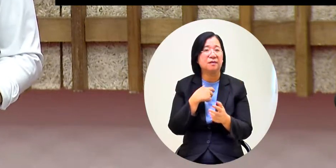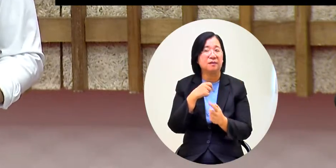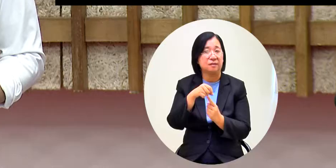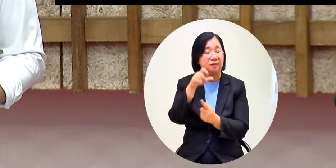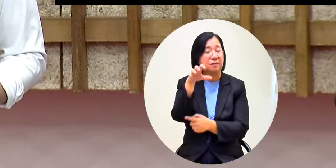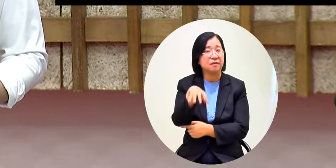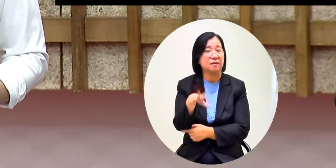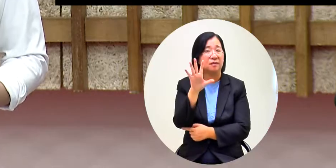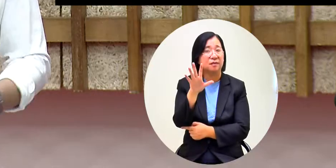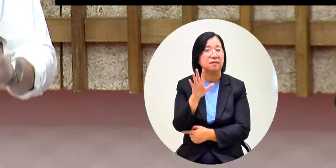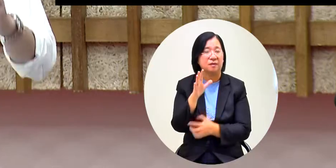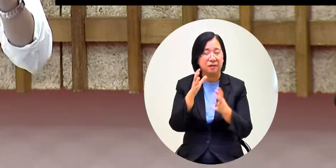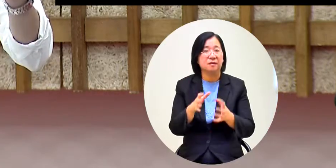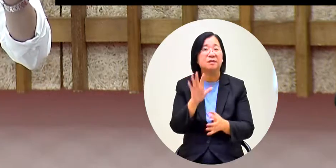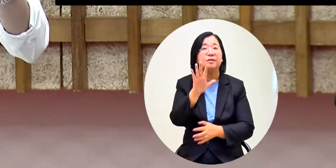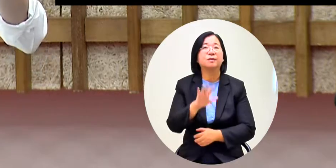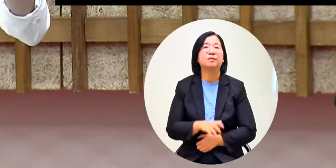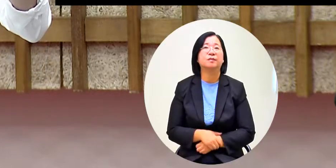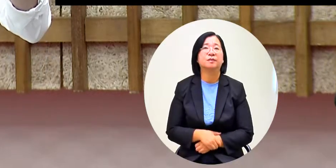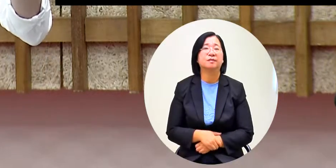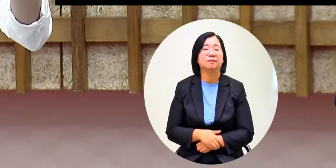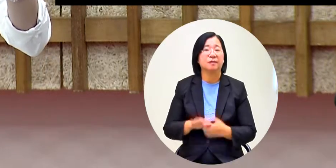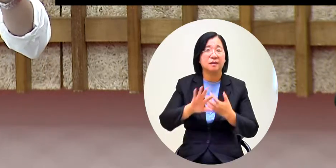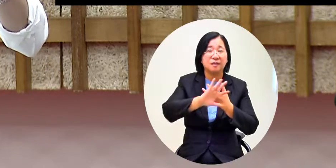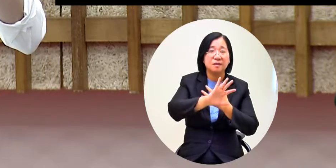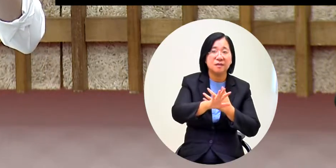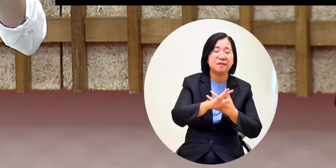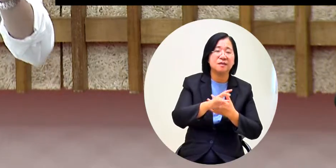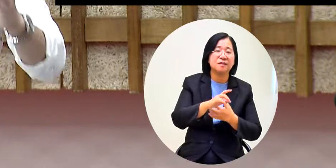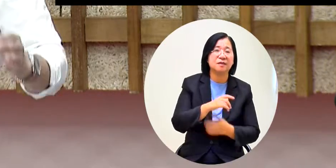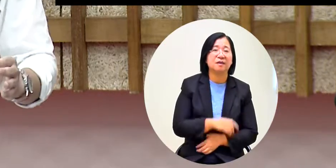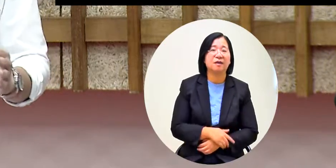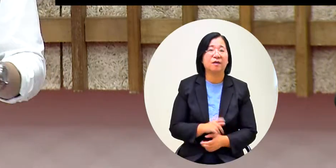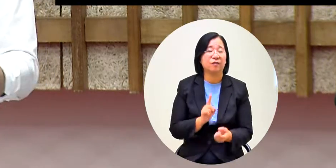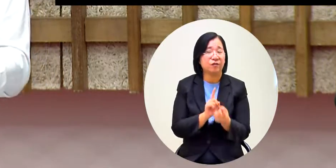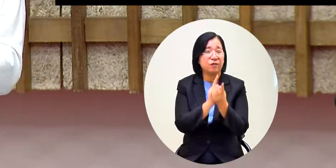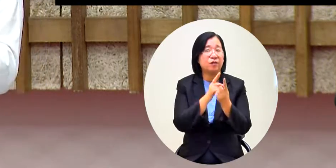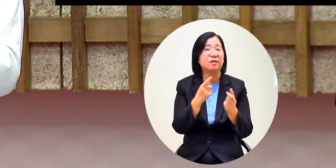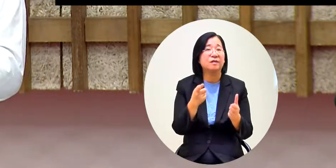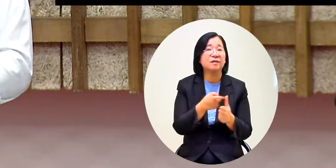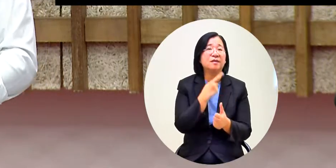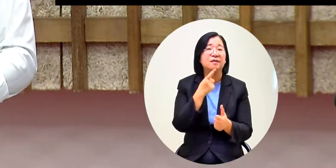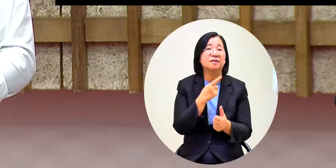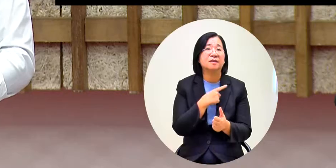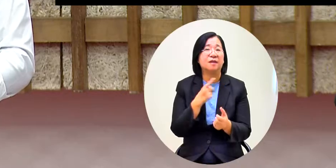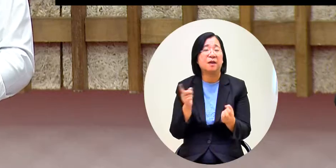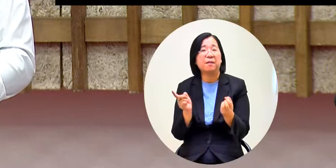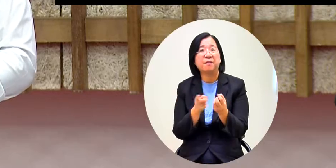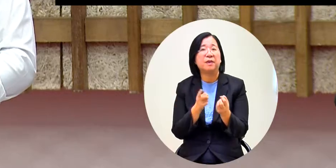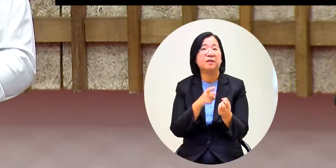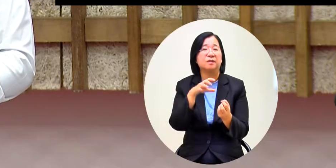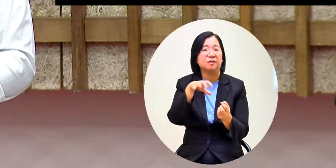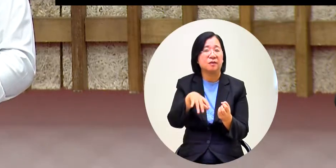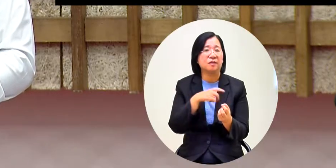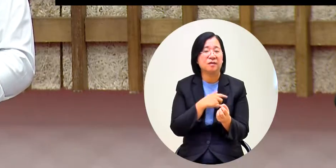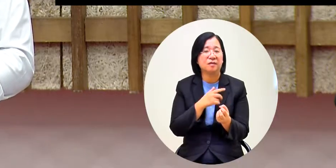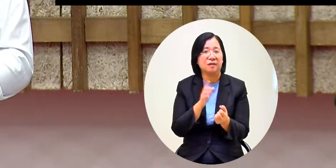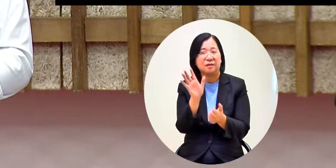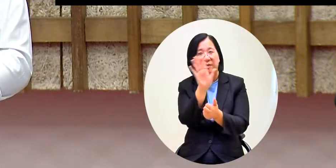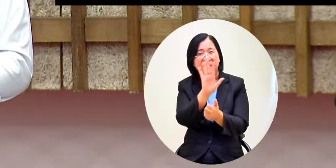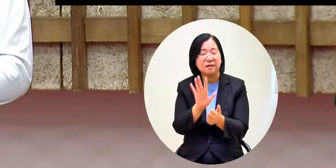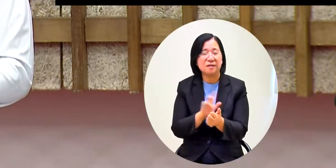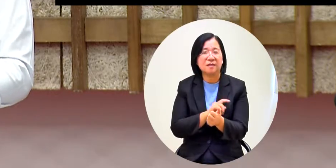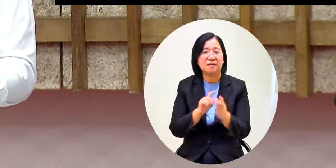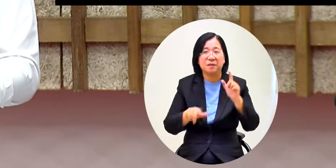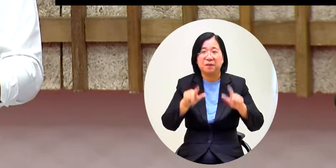一页，像在其他城市啊，像逢甲。洲际棒球场都有针对当地的主题做一些不同造型的候车亭，都是